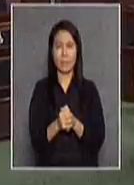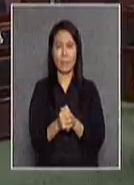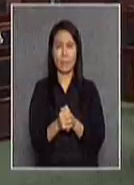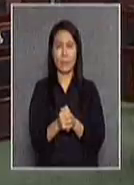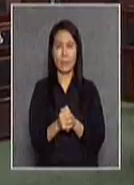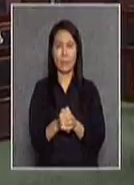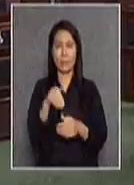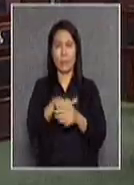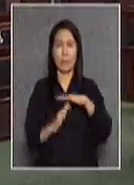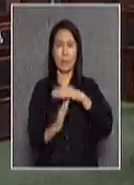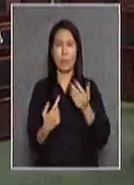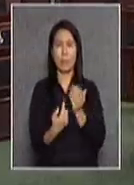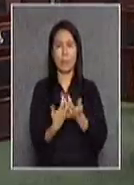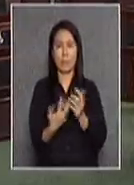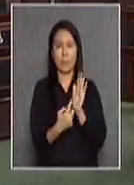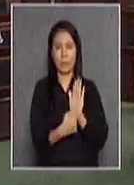停止表決顯示結果。